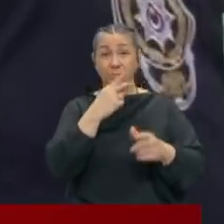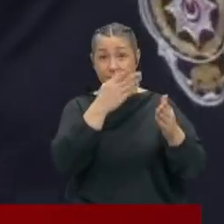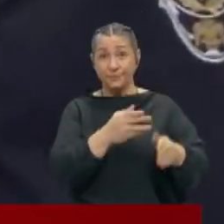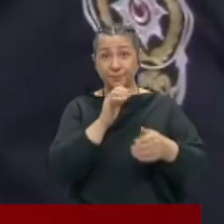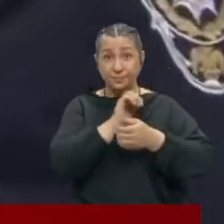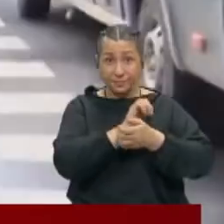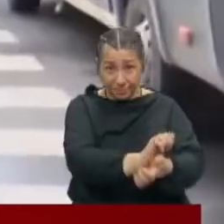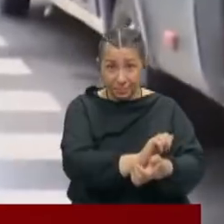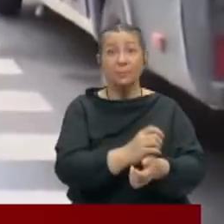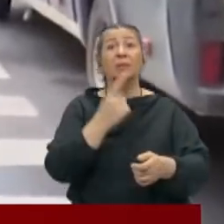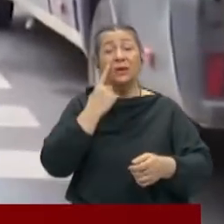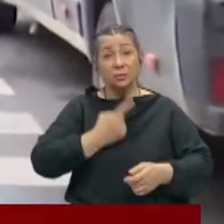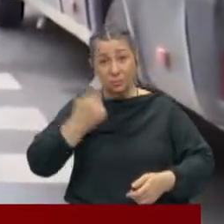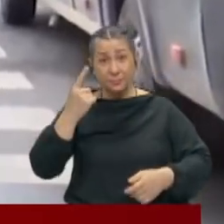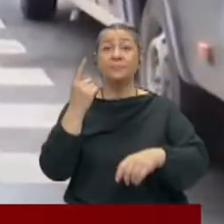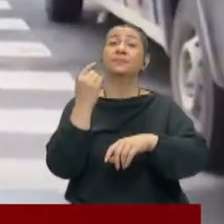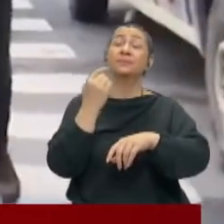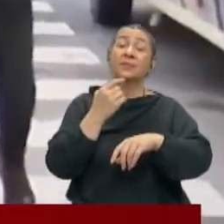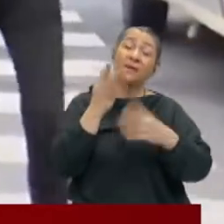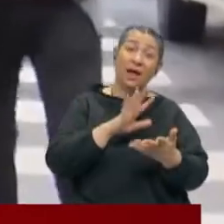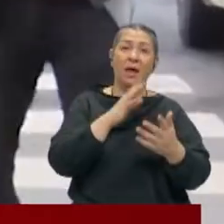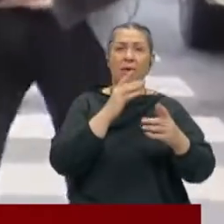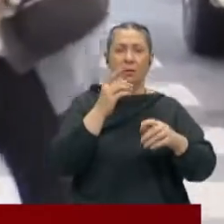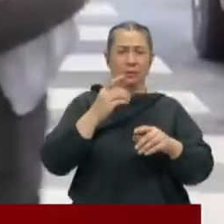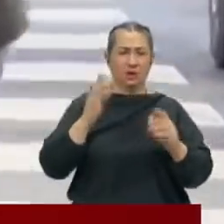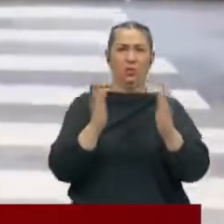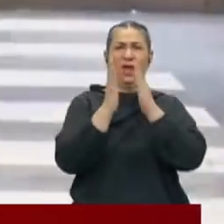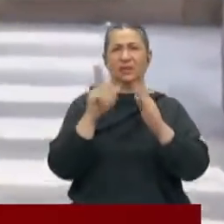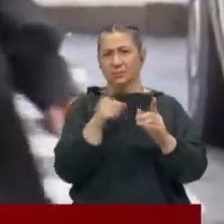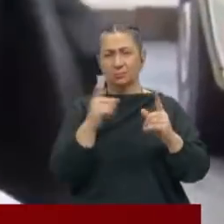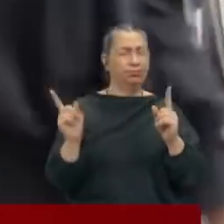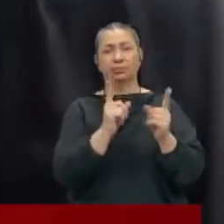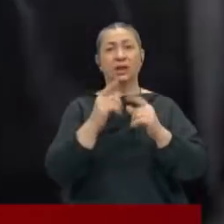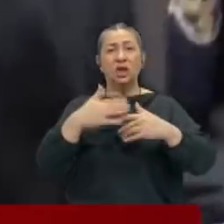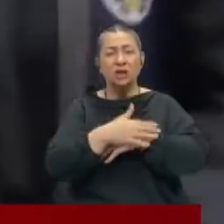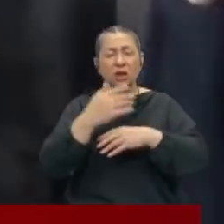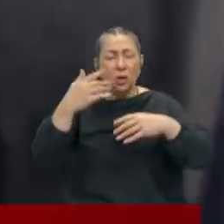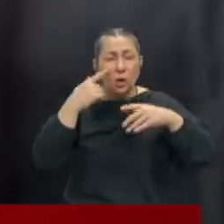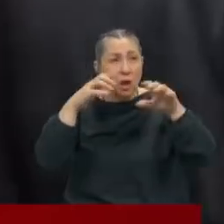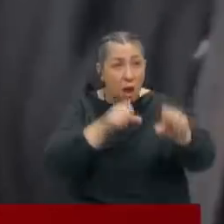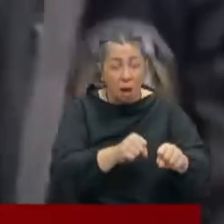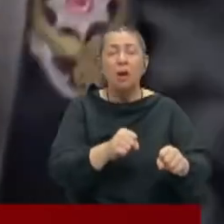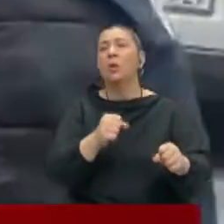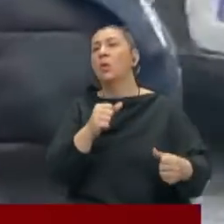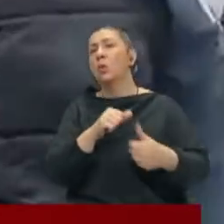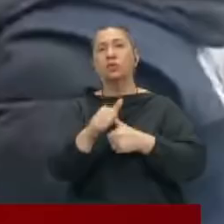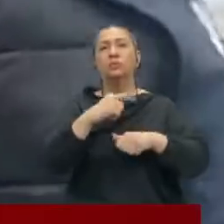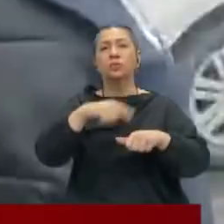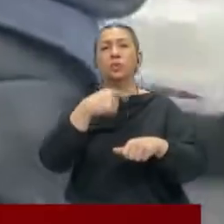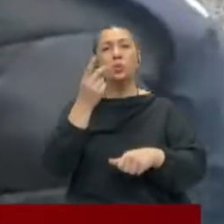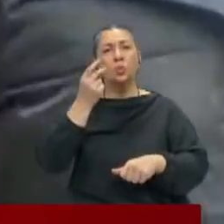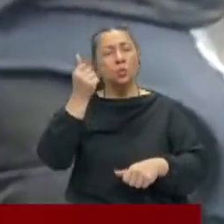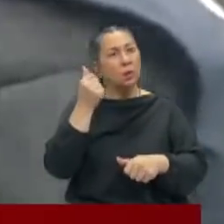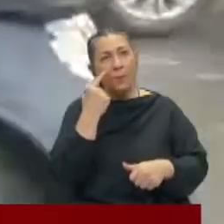tutuklanması iktidarla muhalefeti böyle karşı karşıya getirdi. Kabaş'a gece saatlerinde yapılan gözaltıysa uzun bir süredir unutulan